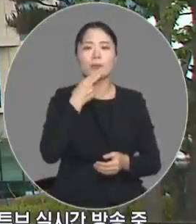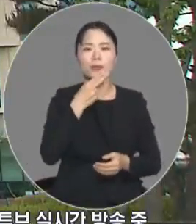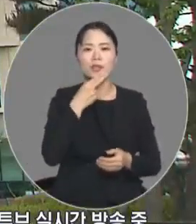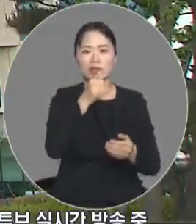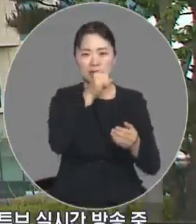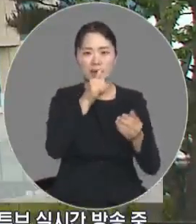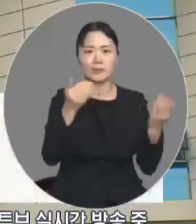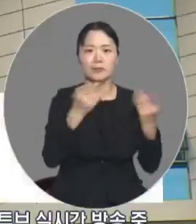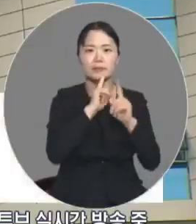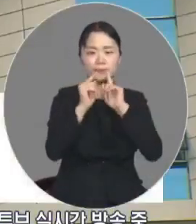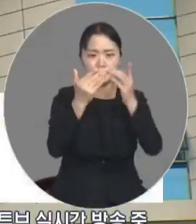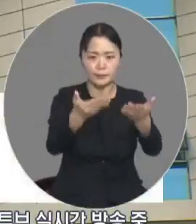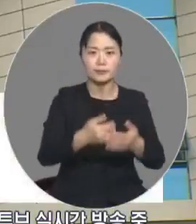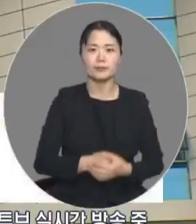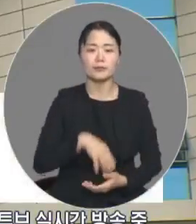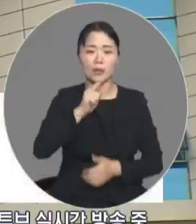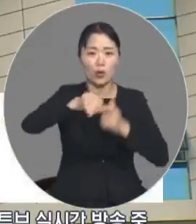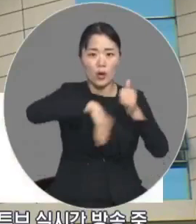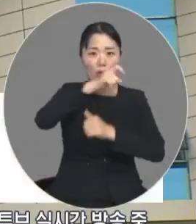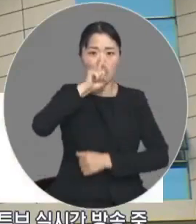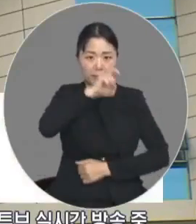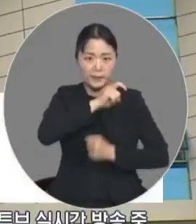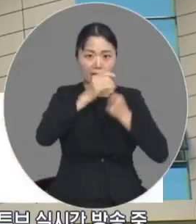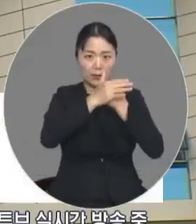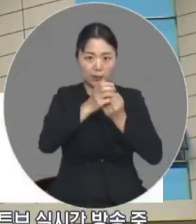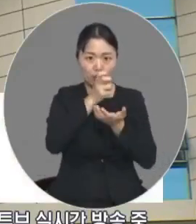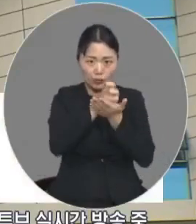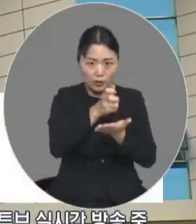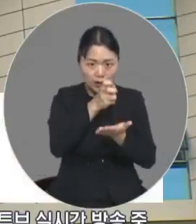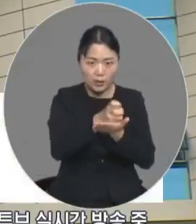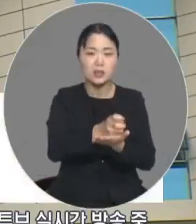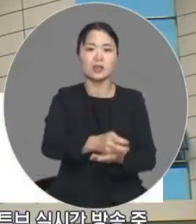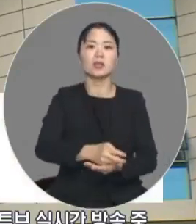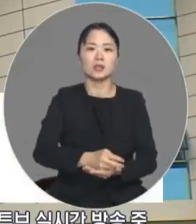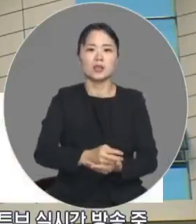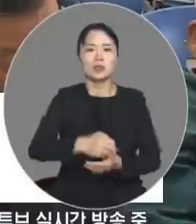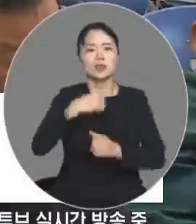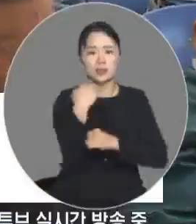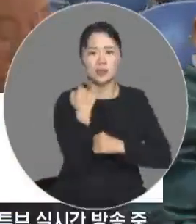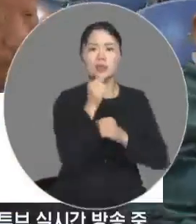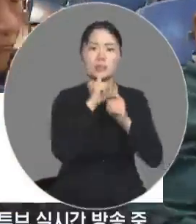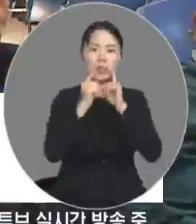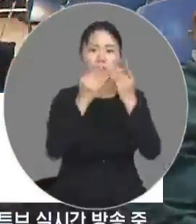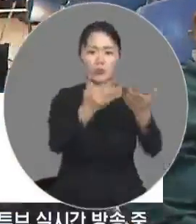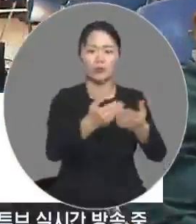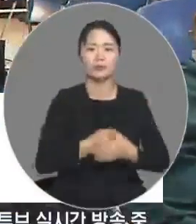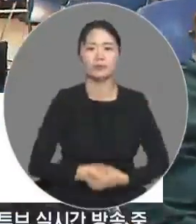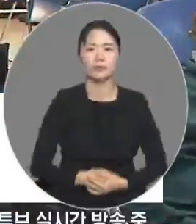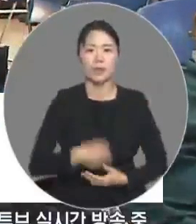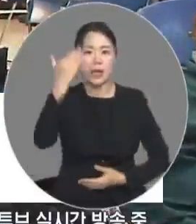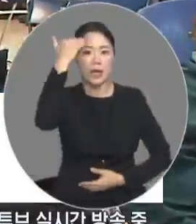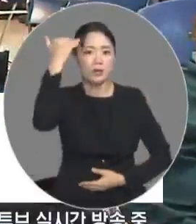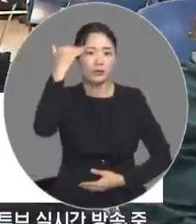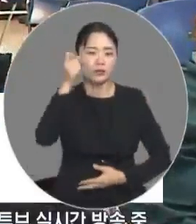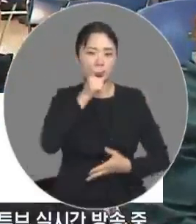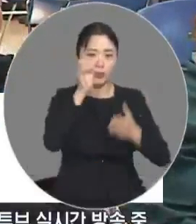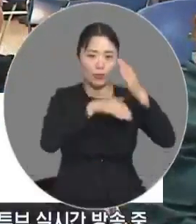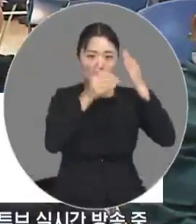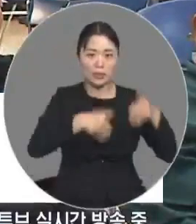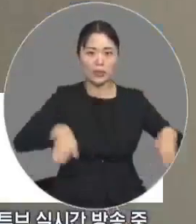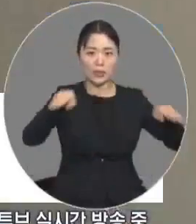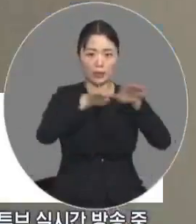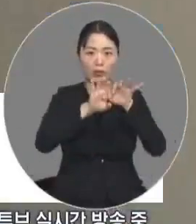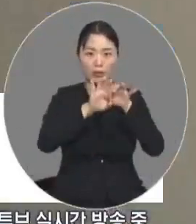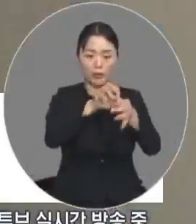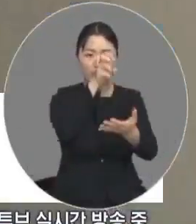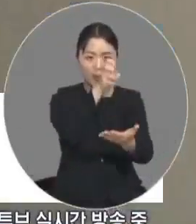댐 저수구역이다 보니 환경오염 우려가 있어 규제가 따를 수밖에 없다는 입장입니다. 한국수자원공사 측도